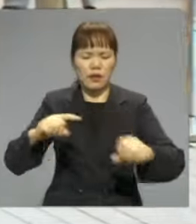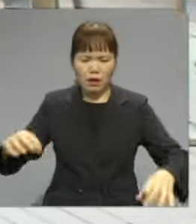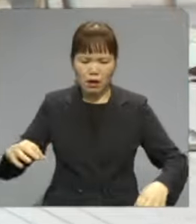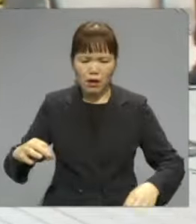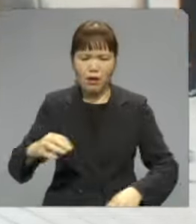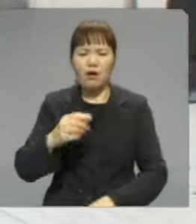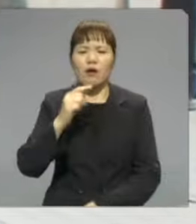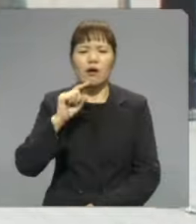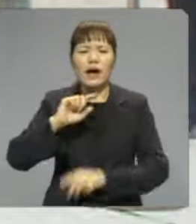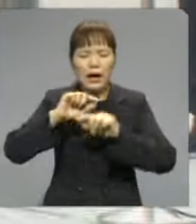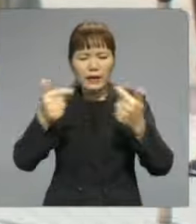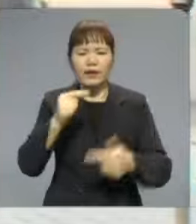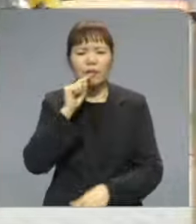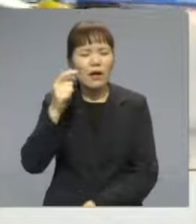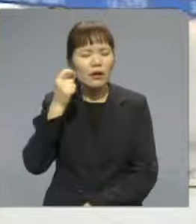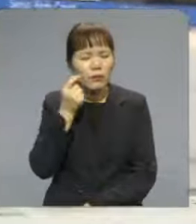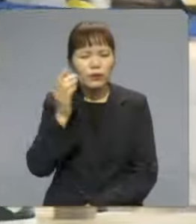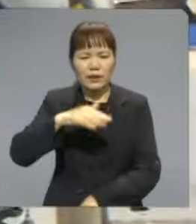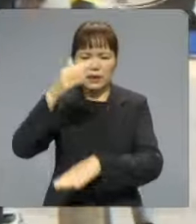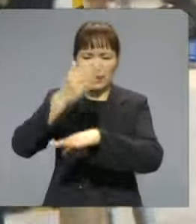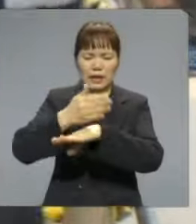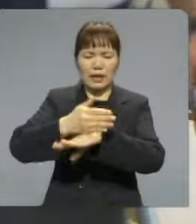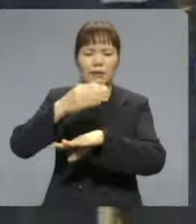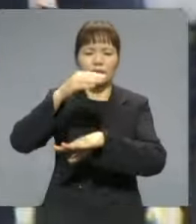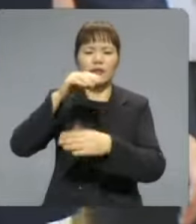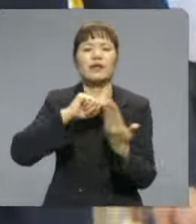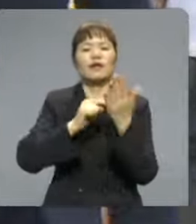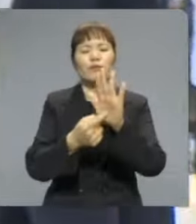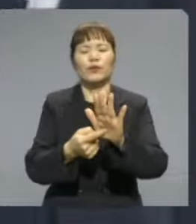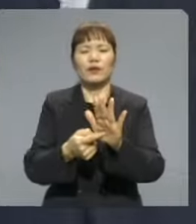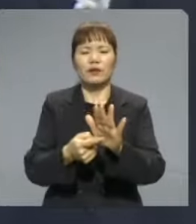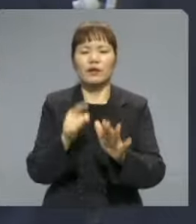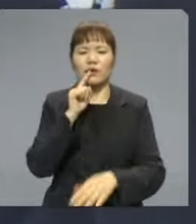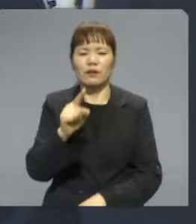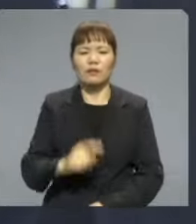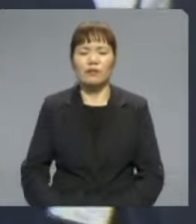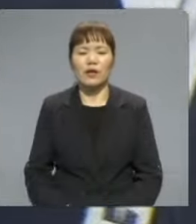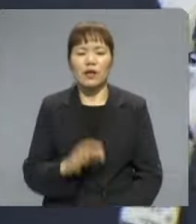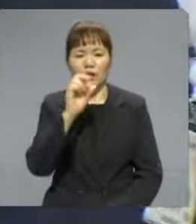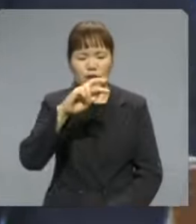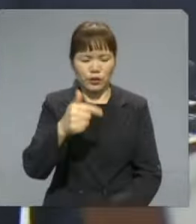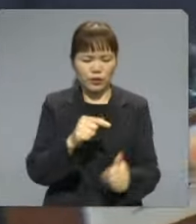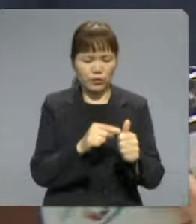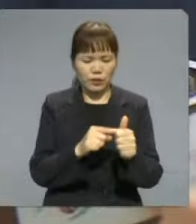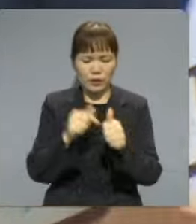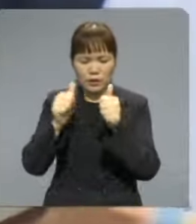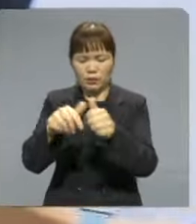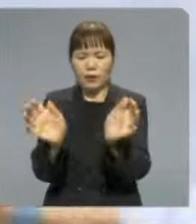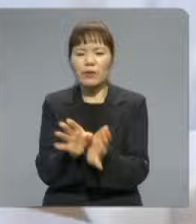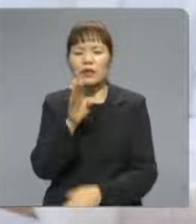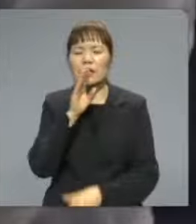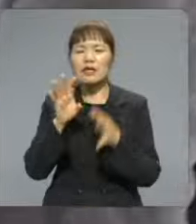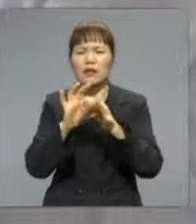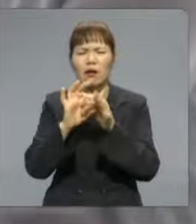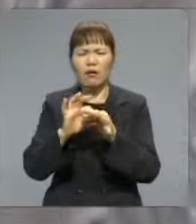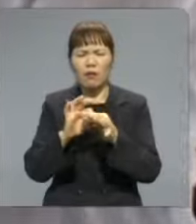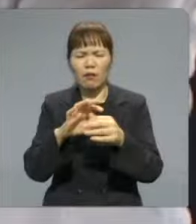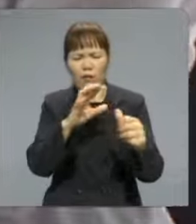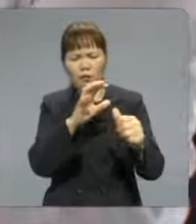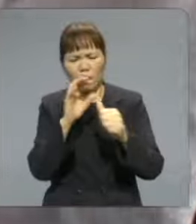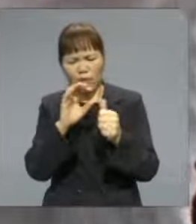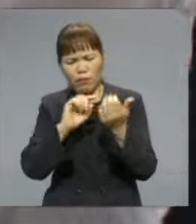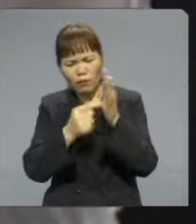위한 것이라고 주장했습니다. 반면 검찰은 윤 의원이 각 재판부에 사실관계를 호도하며